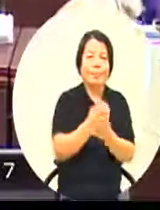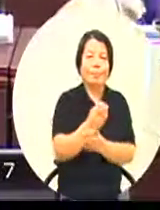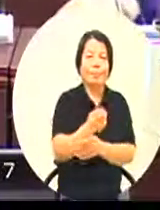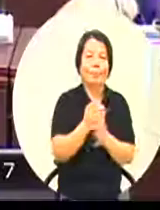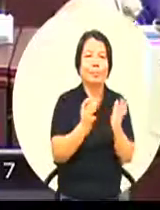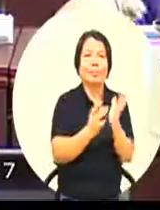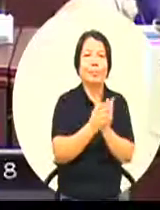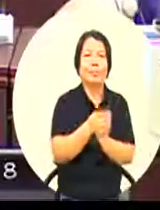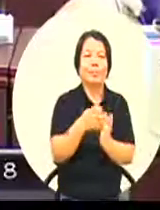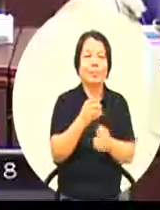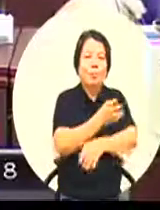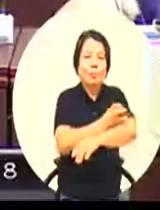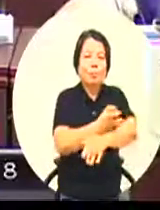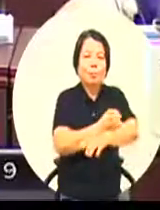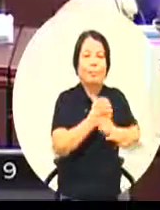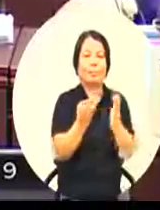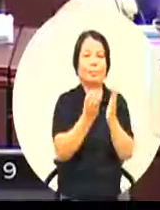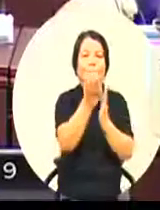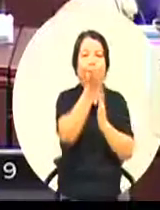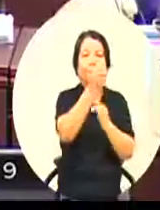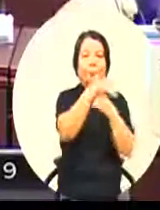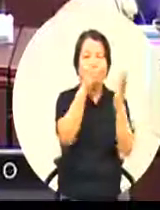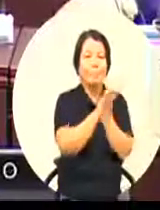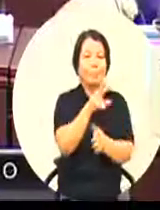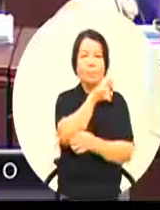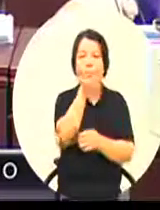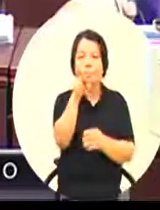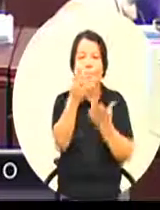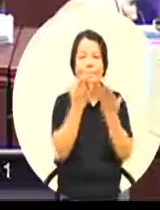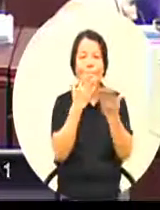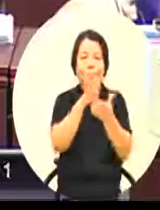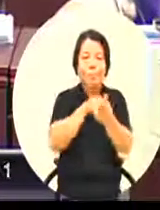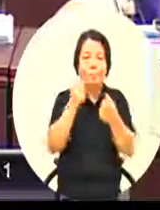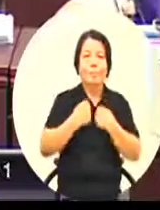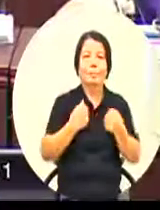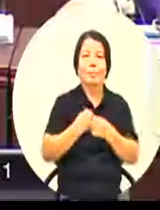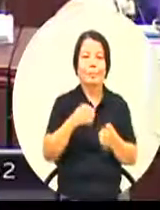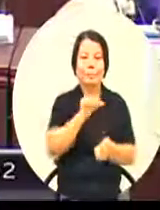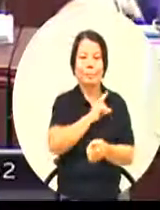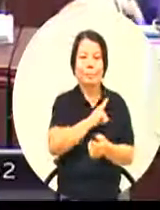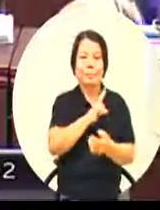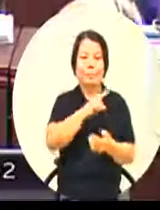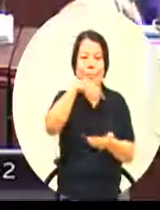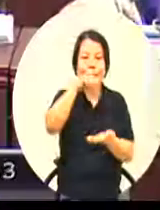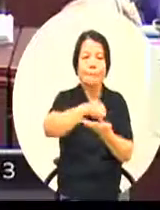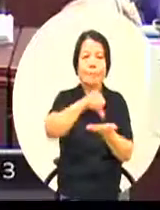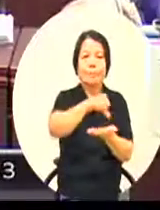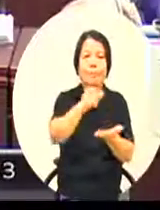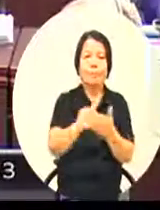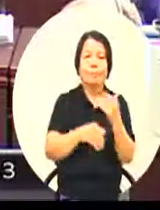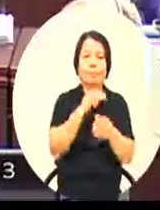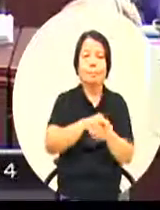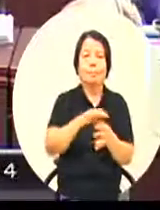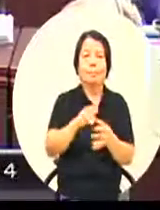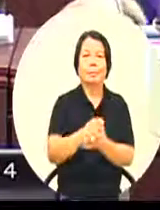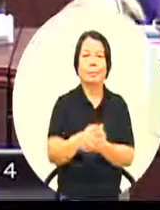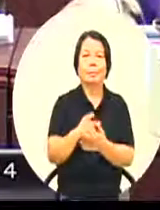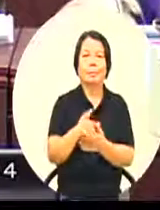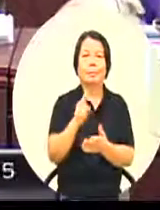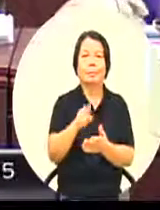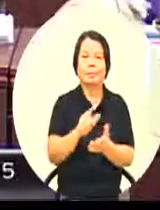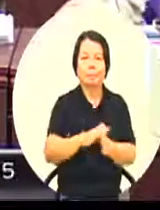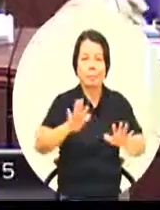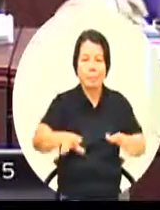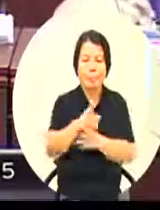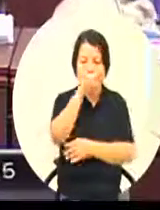这个小树枝上的，这些他们都要学习。然后这个自己种的食物可以成为他的什么呢？成为他的这个今天